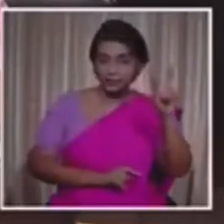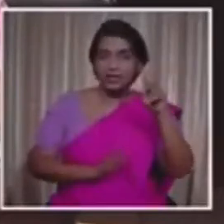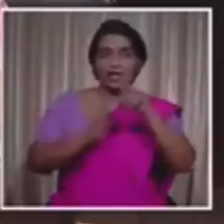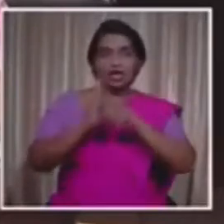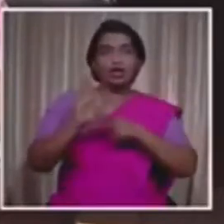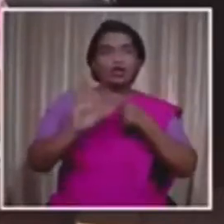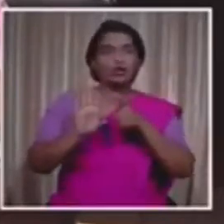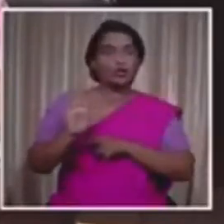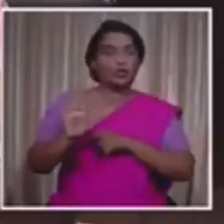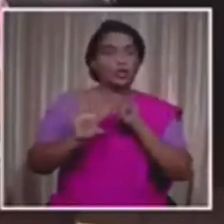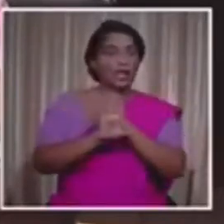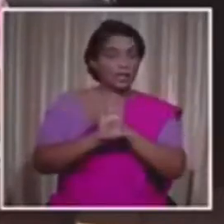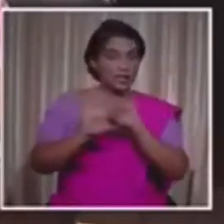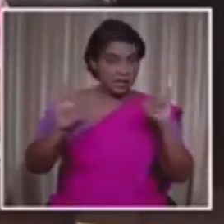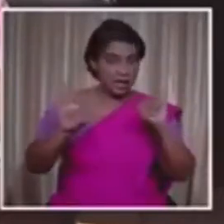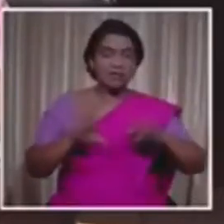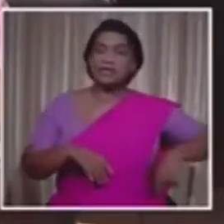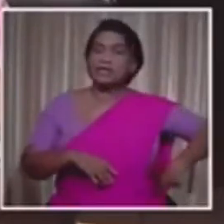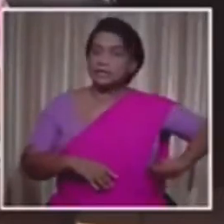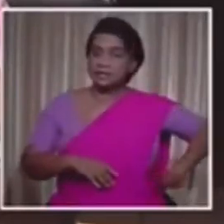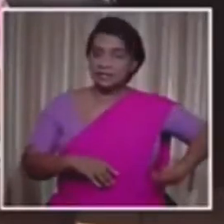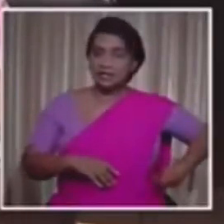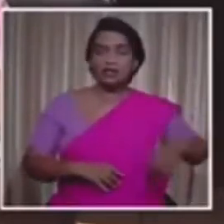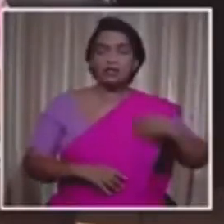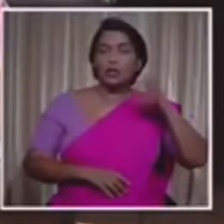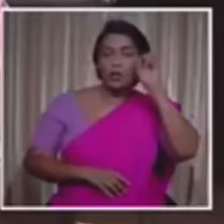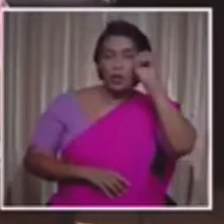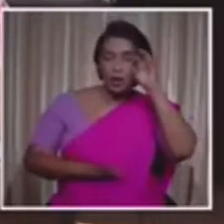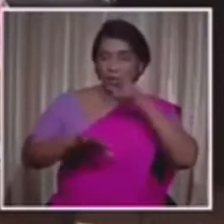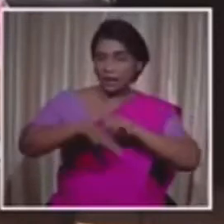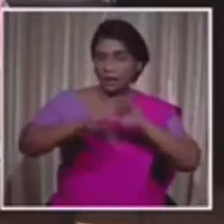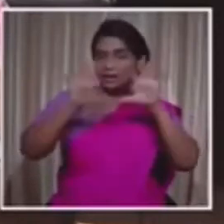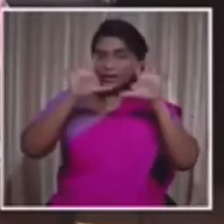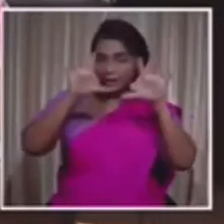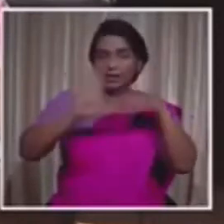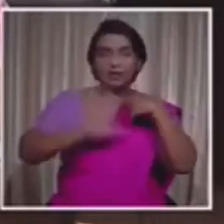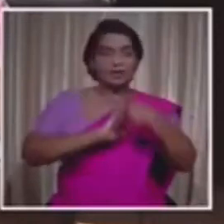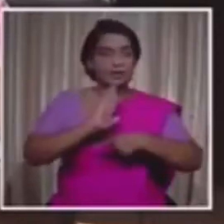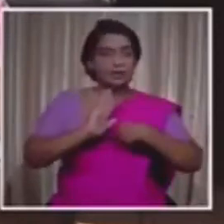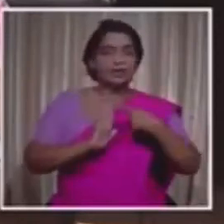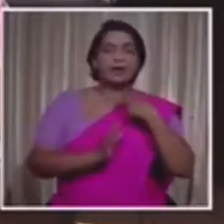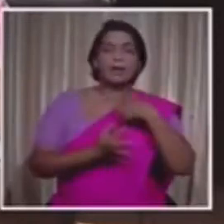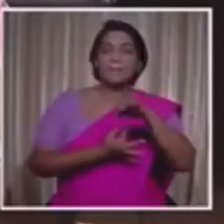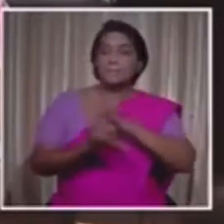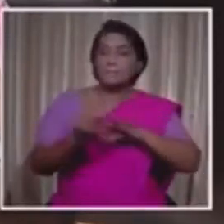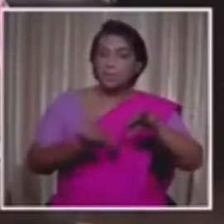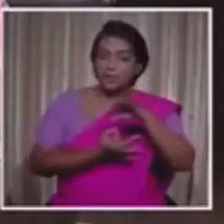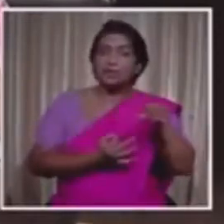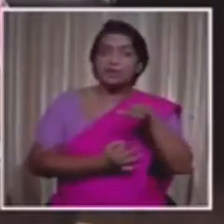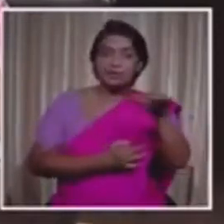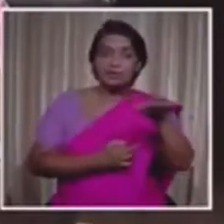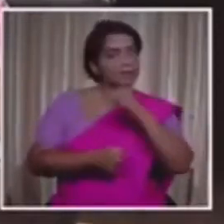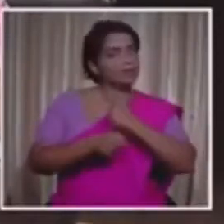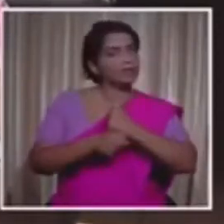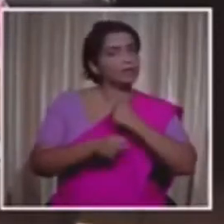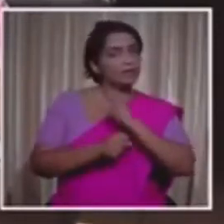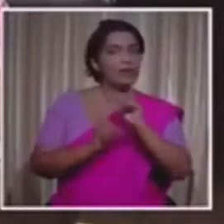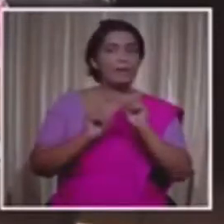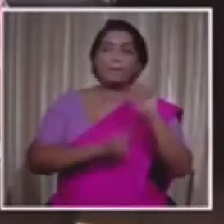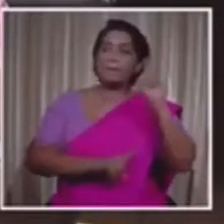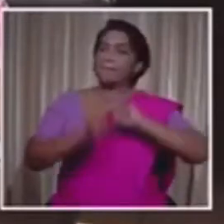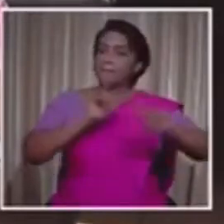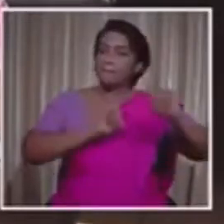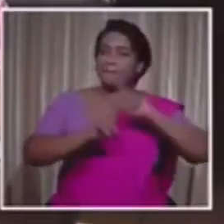जूली दासे वेनी सेनसुरादा पूर्वभाग दहायत श्रीलंका प्रजातांत्रिक समाजवादी जनरजे